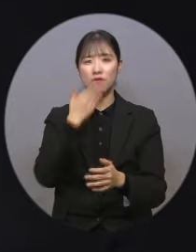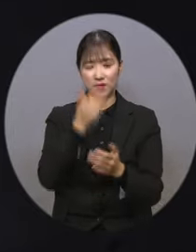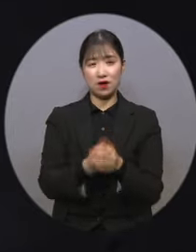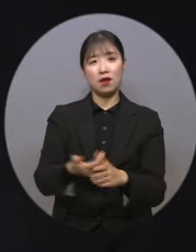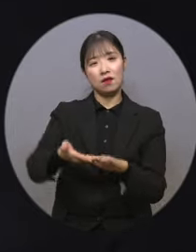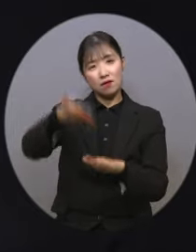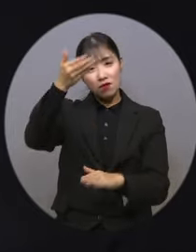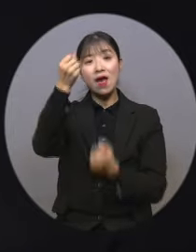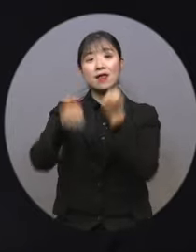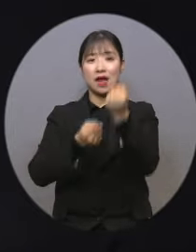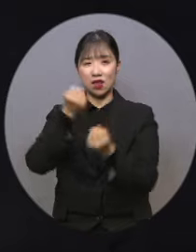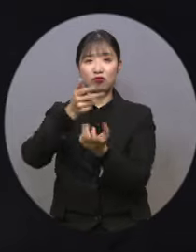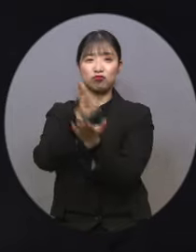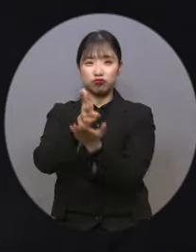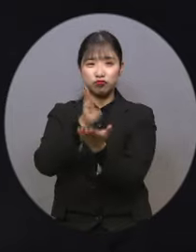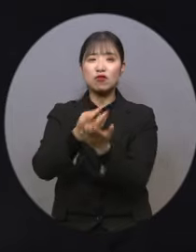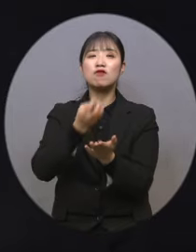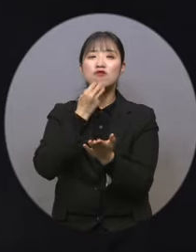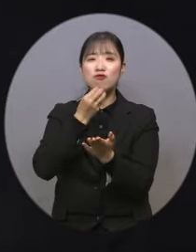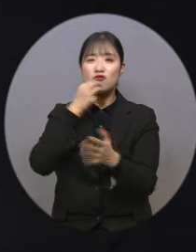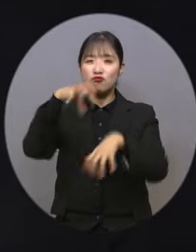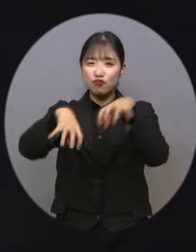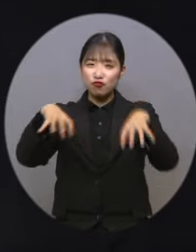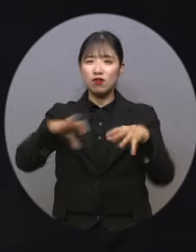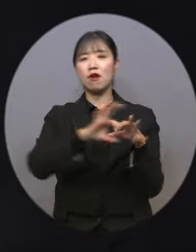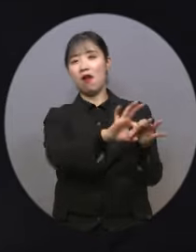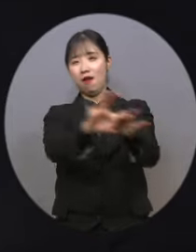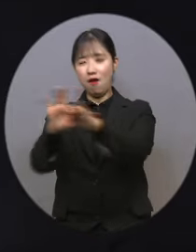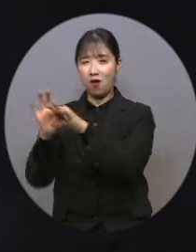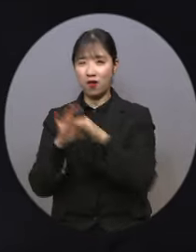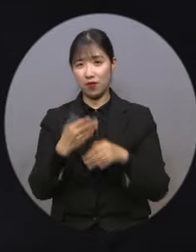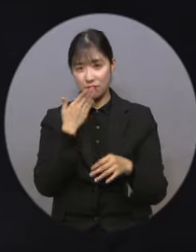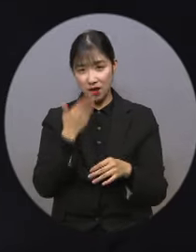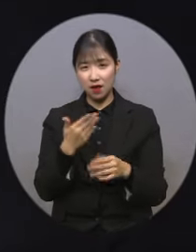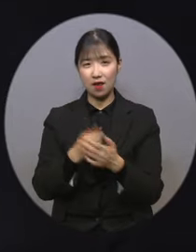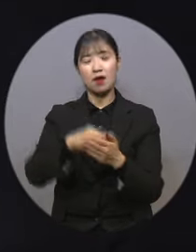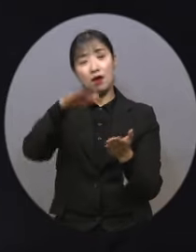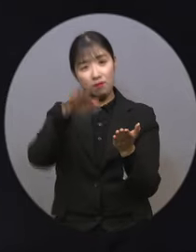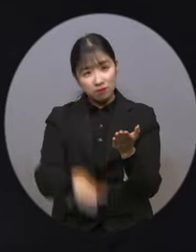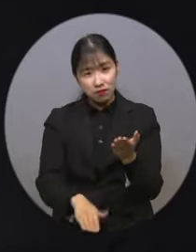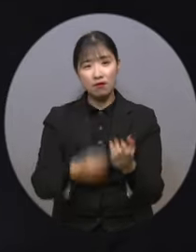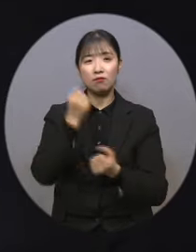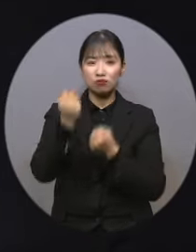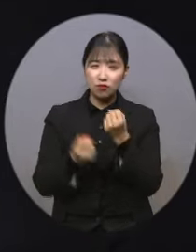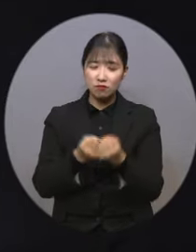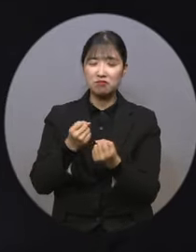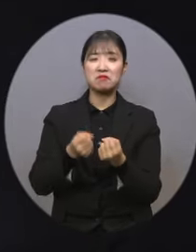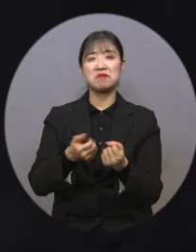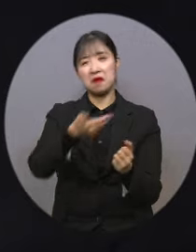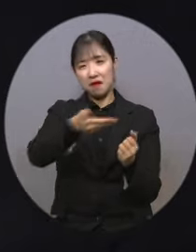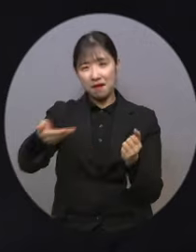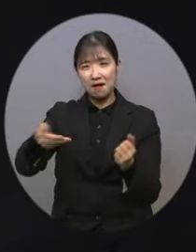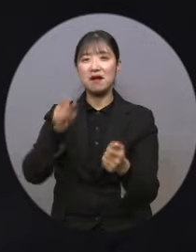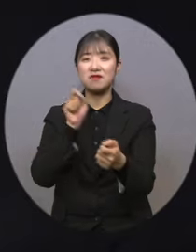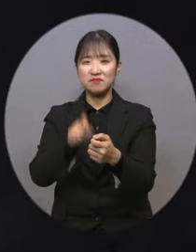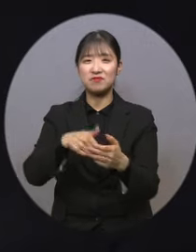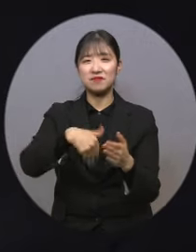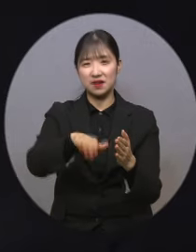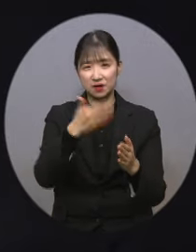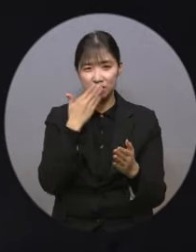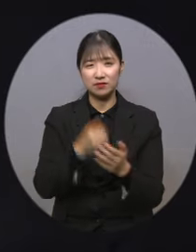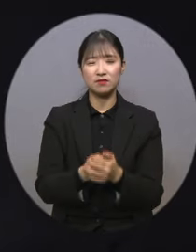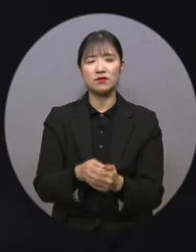주차장 에서 자전거 타고 서울 실의 른 갈 수 있고 또 밑에서도 자전거 타고 한강으로 말 수 있게끔 아직은